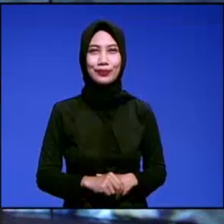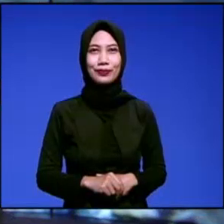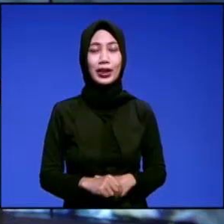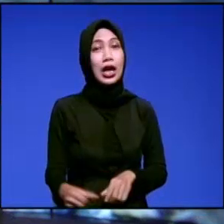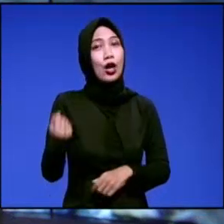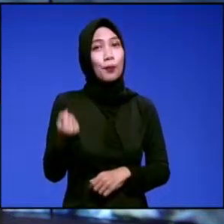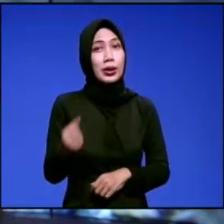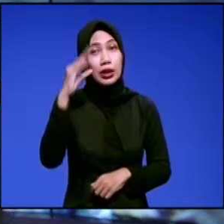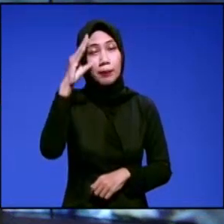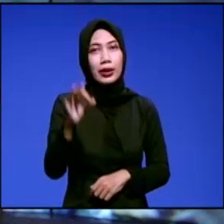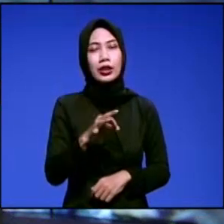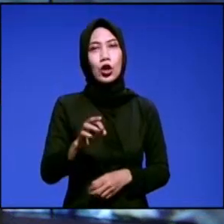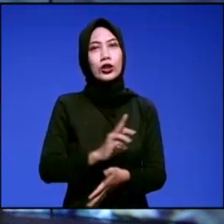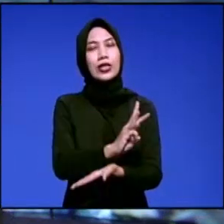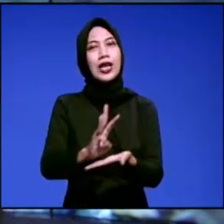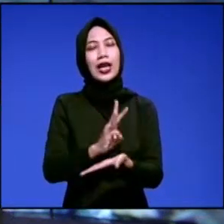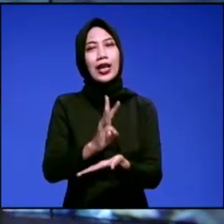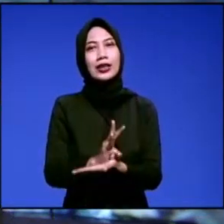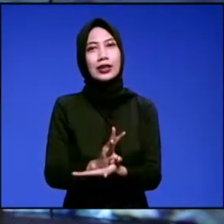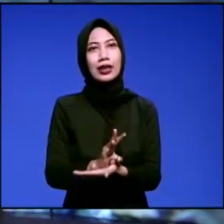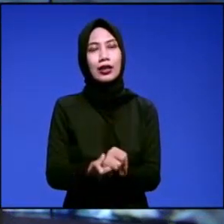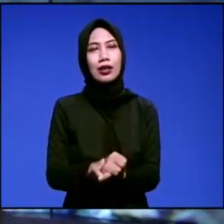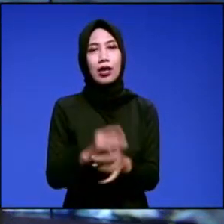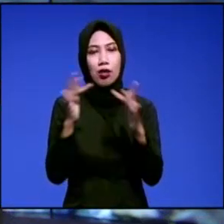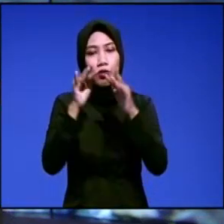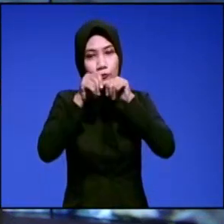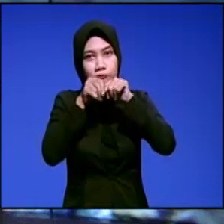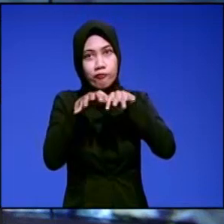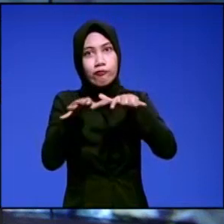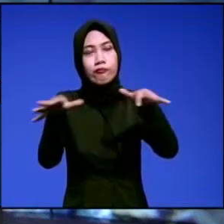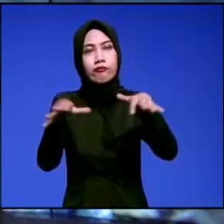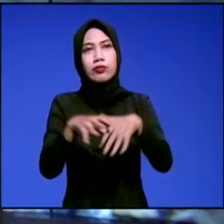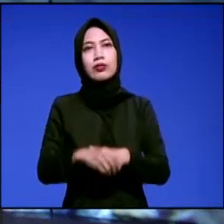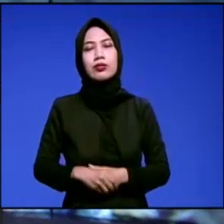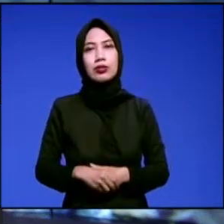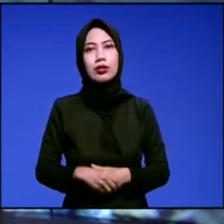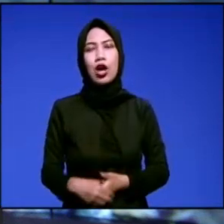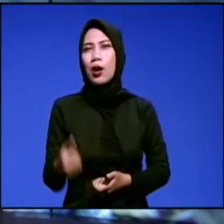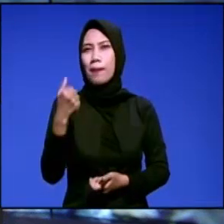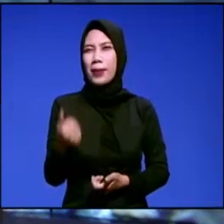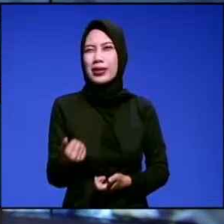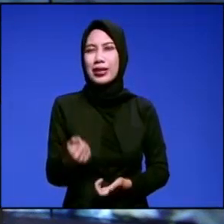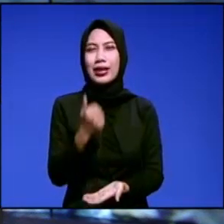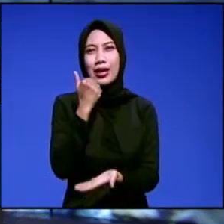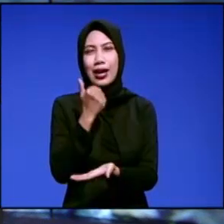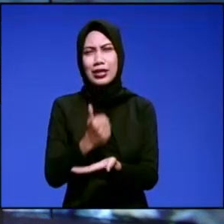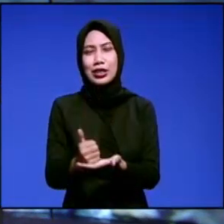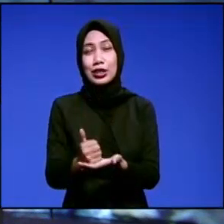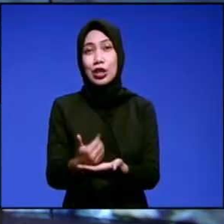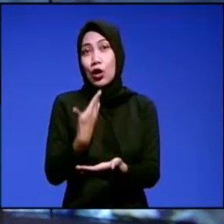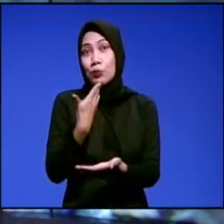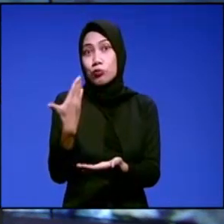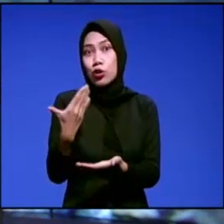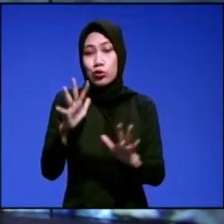Pasar pagi Kota Salatiga di Jawa Tengah viral di media sosial. Pasar tradisional yang identik dengan kepadatan kini